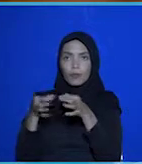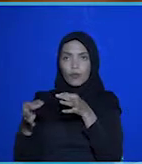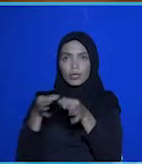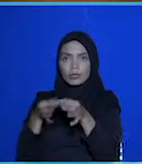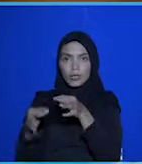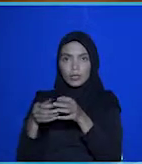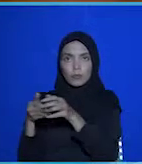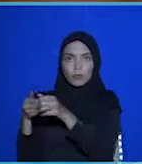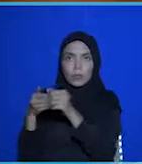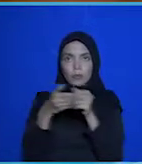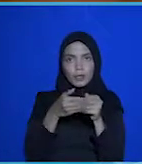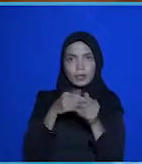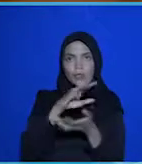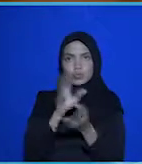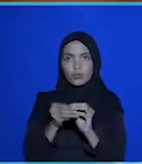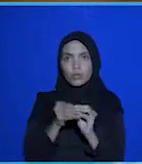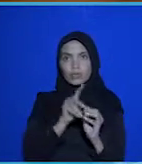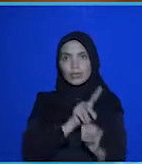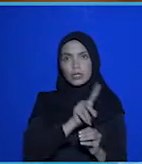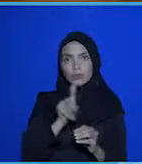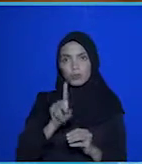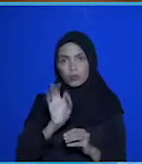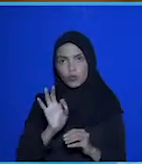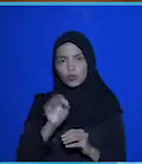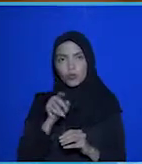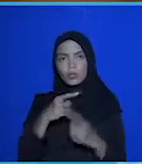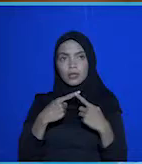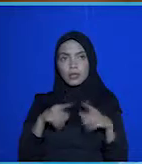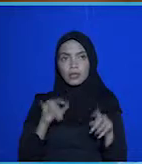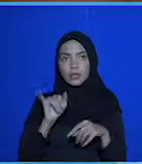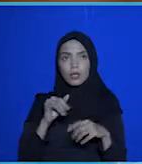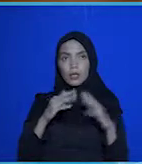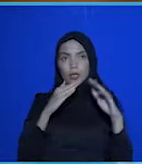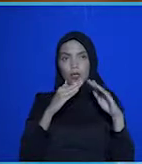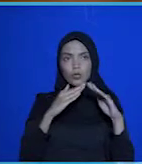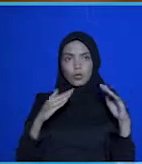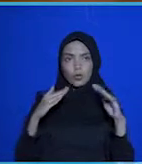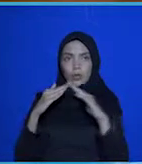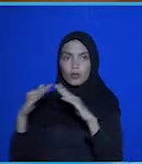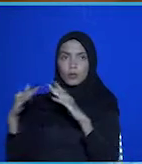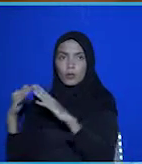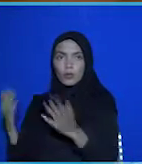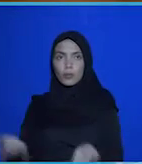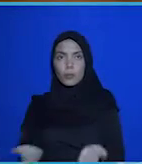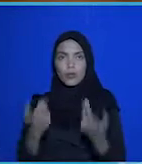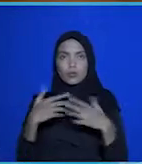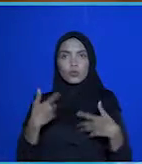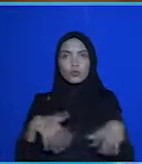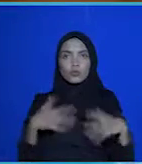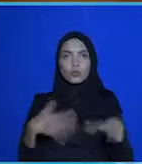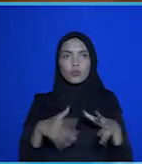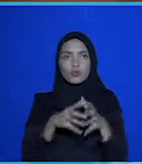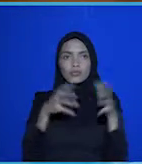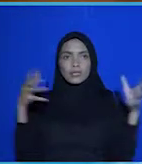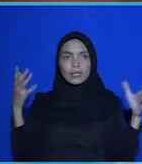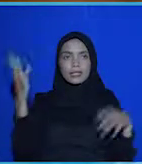tim fasilitator Rekompa. Jadi sudah 110 ya, dilibatkan. Namun rumah yang akan dibangun